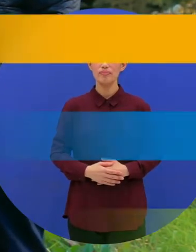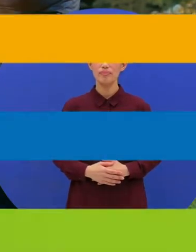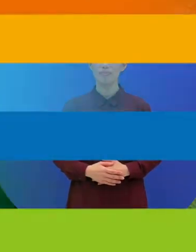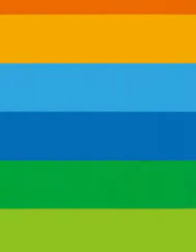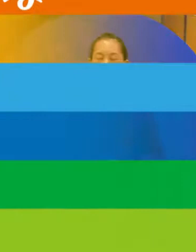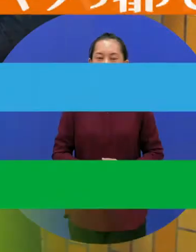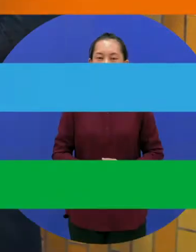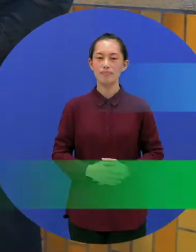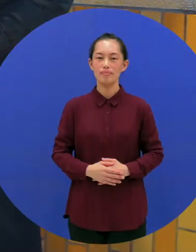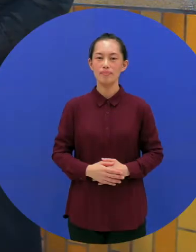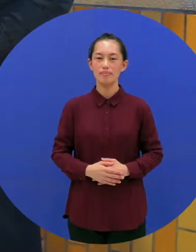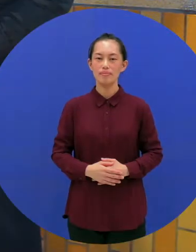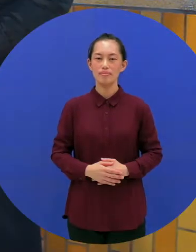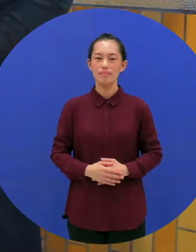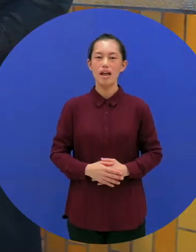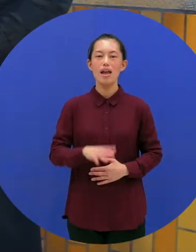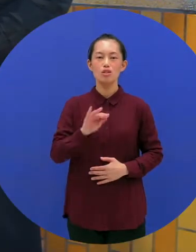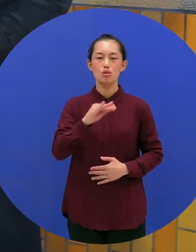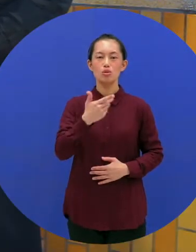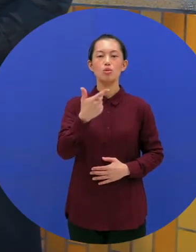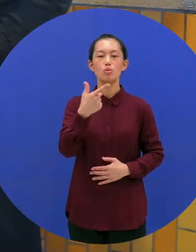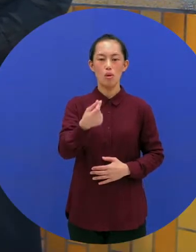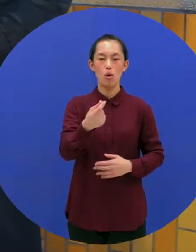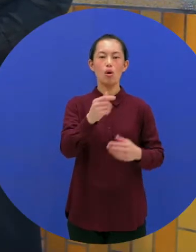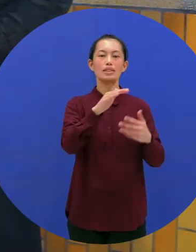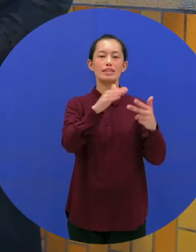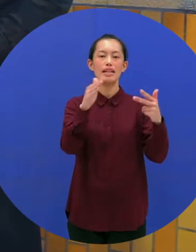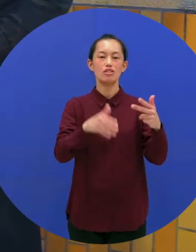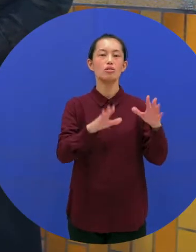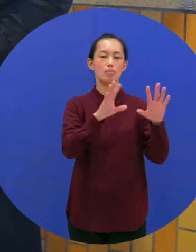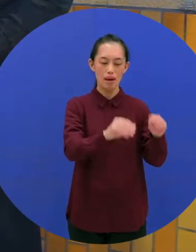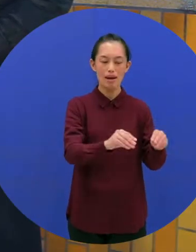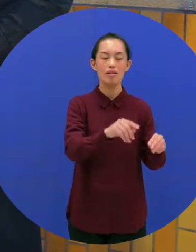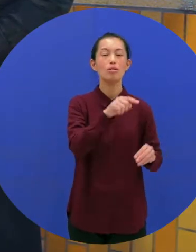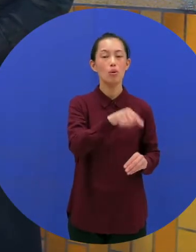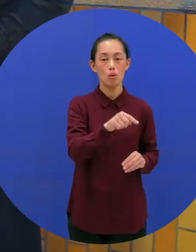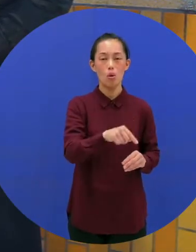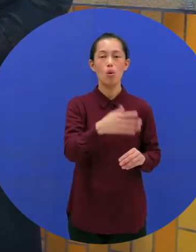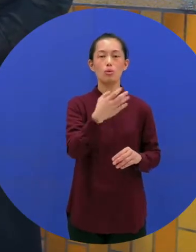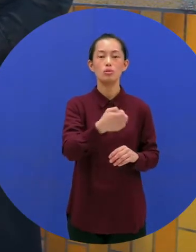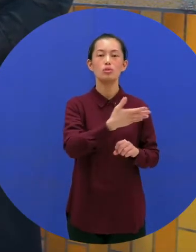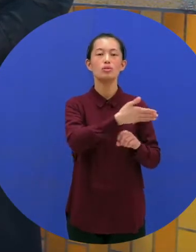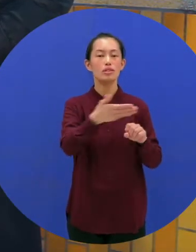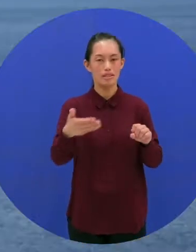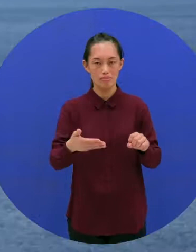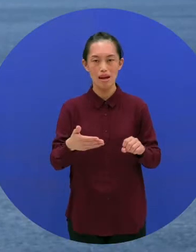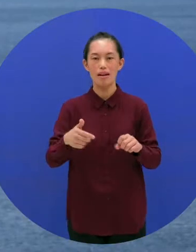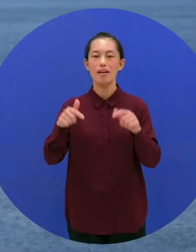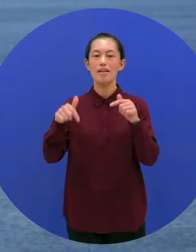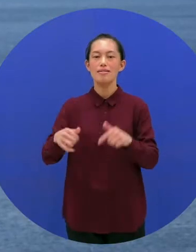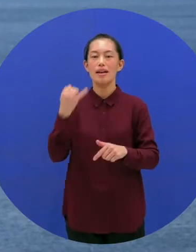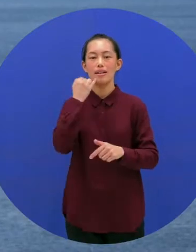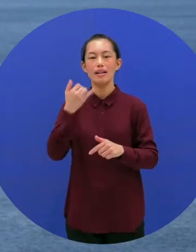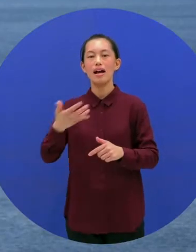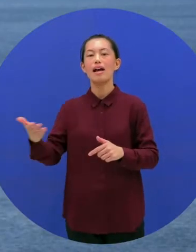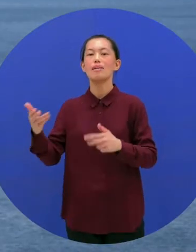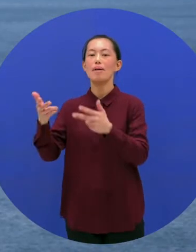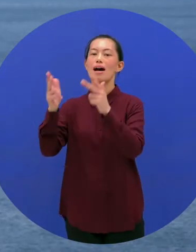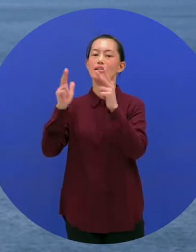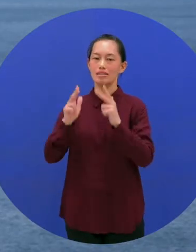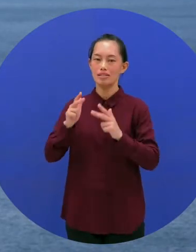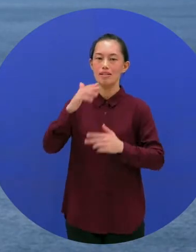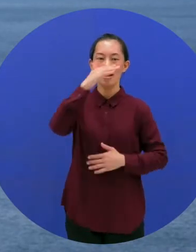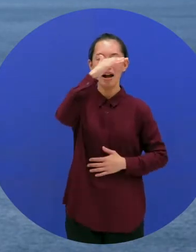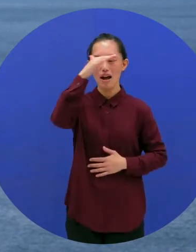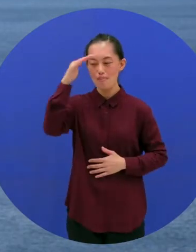います。 現在、つくも園跡地に九十九島はもちろん、ハリオム銭湯や西海橋まで見